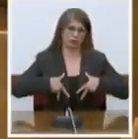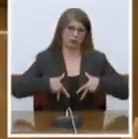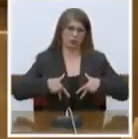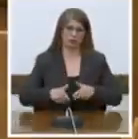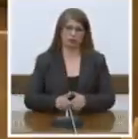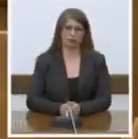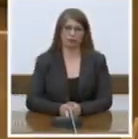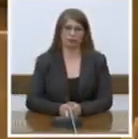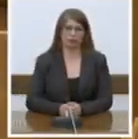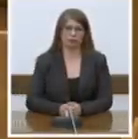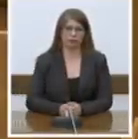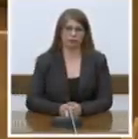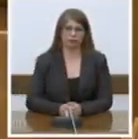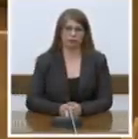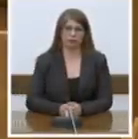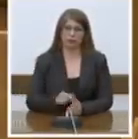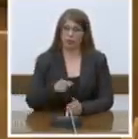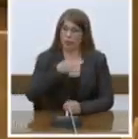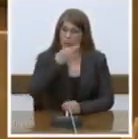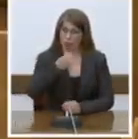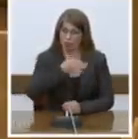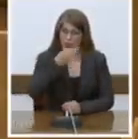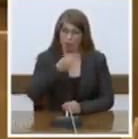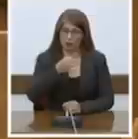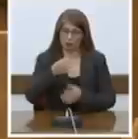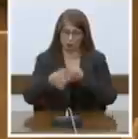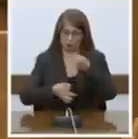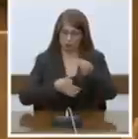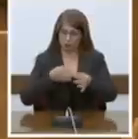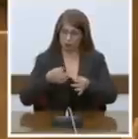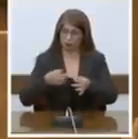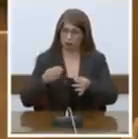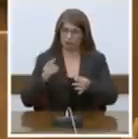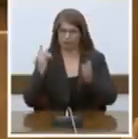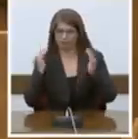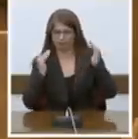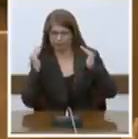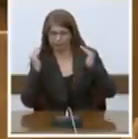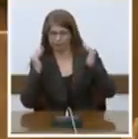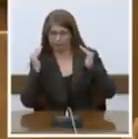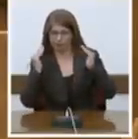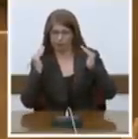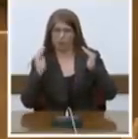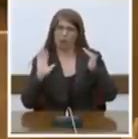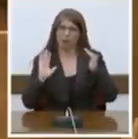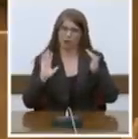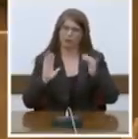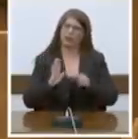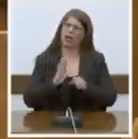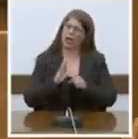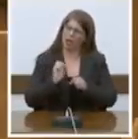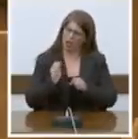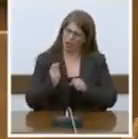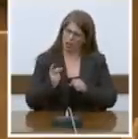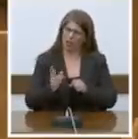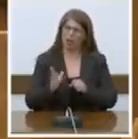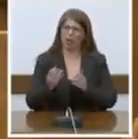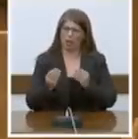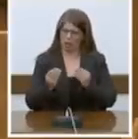Και επειδή από δηλώσεις που διατυπώθηκαν υποψιάζομαι ότι αρκετοί ενδεχομένως